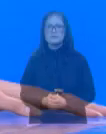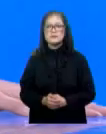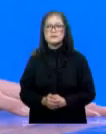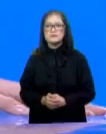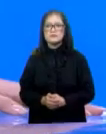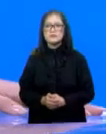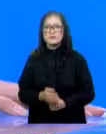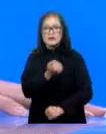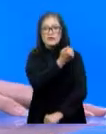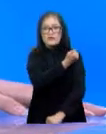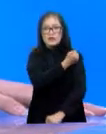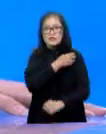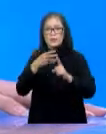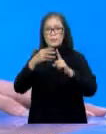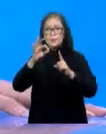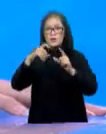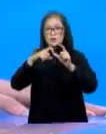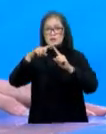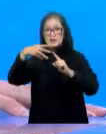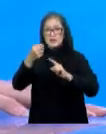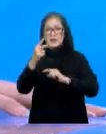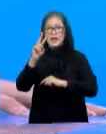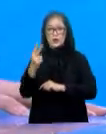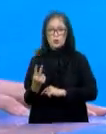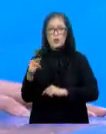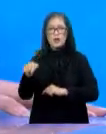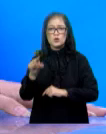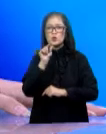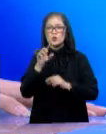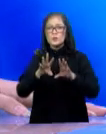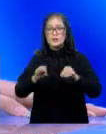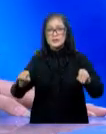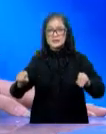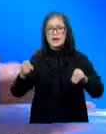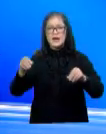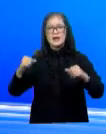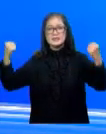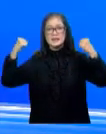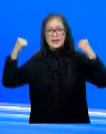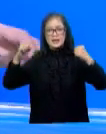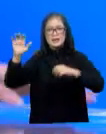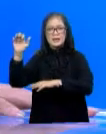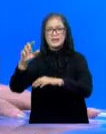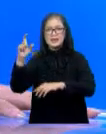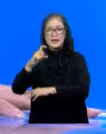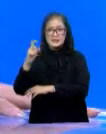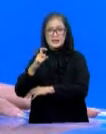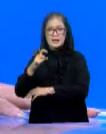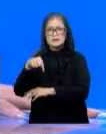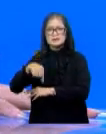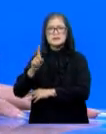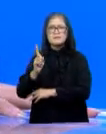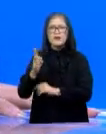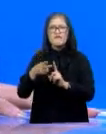Kembali bersama kami, pemirsa, vaksinasi booster kedua untuk tenaga kesehatan di Kota Tangerang, Banten sepi peminat. Hal ini disebabkan faktor data nama